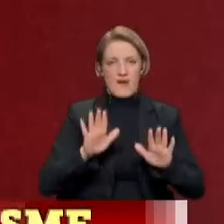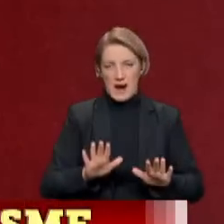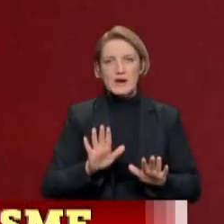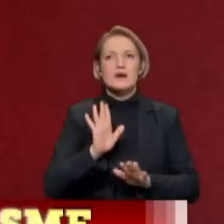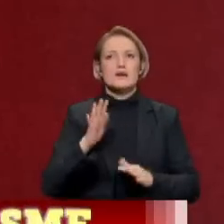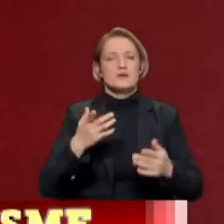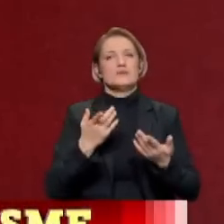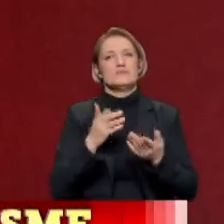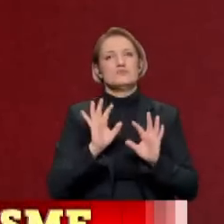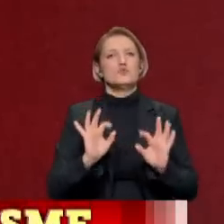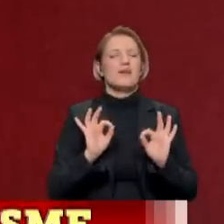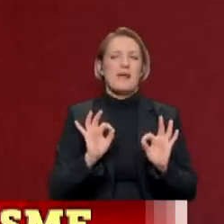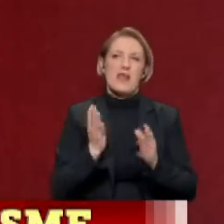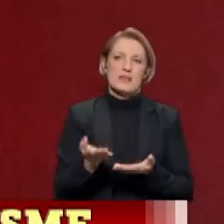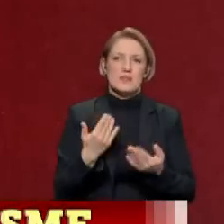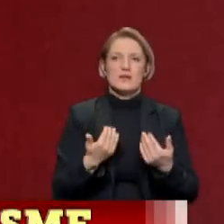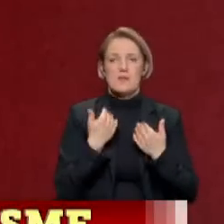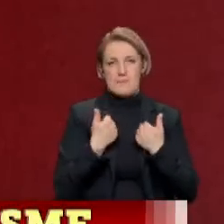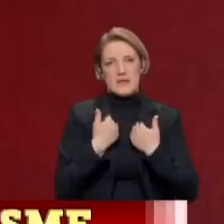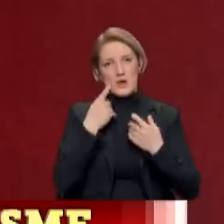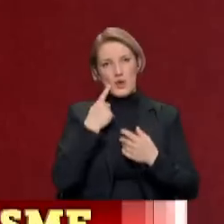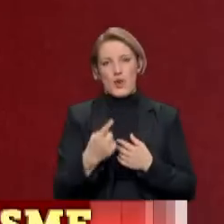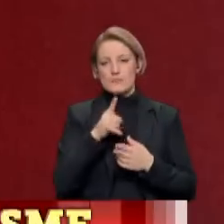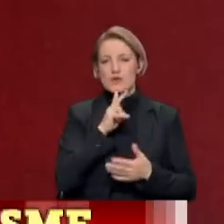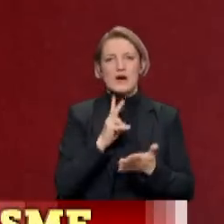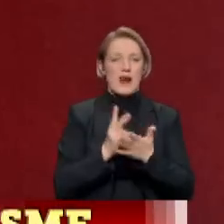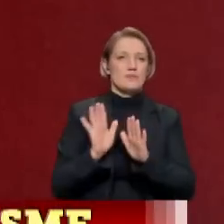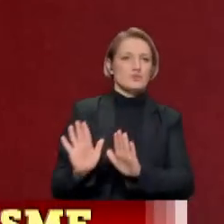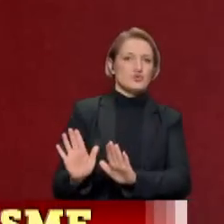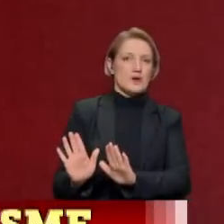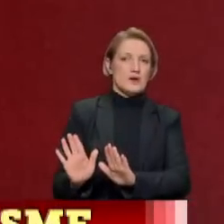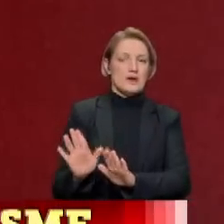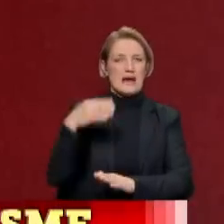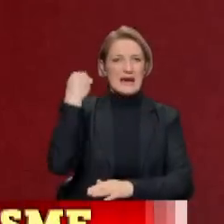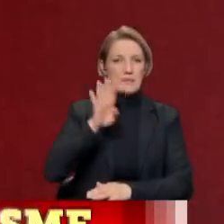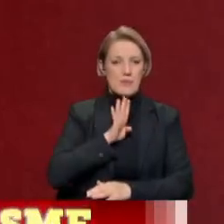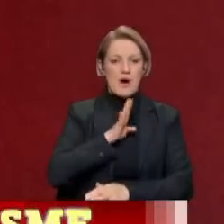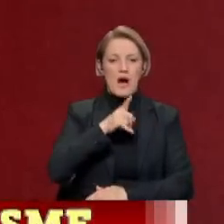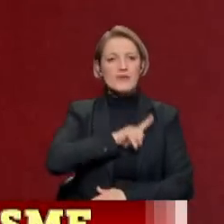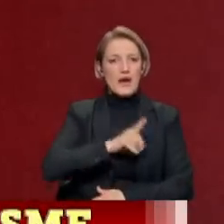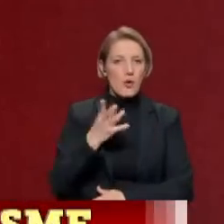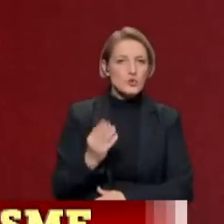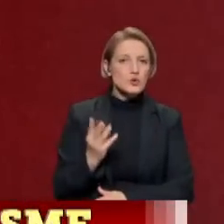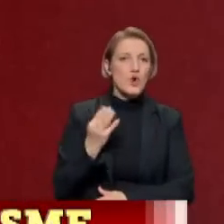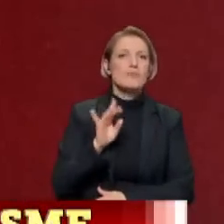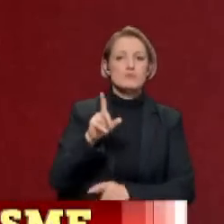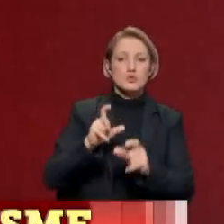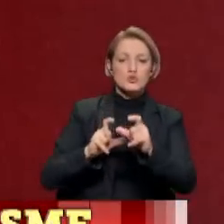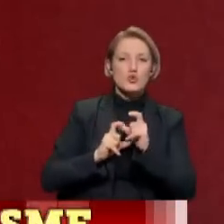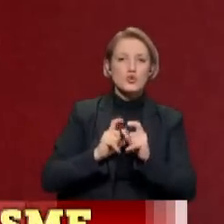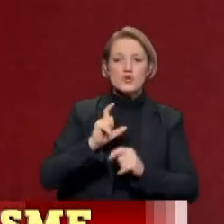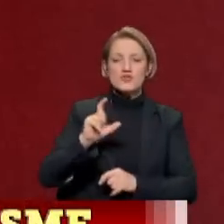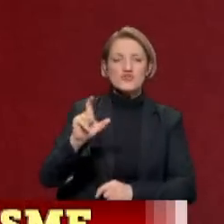var ama muhtemelen bir Yargıtay sürecinden de bahsediliyor. Bana göre bu karar bekletilecek. acaba İmamoğlu aday olur mu olmaz mı? Bu sorunun cevabına